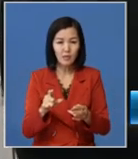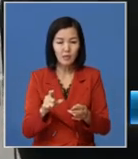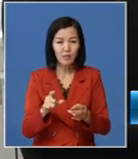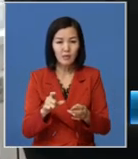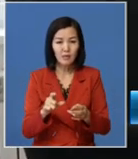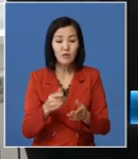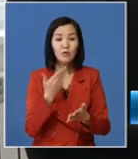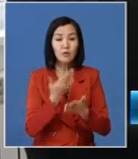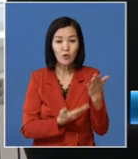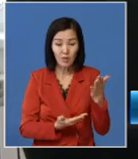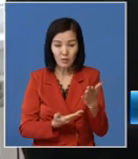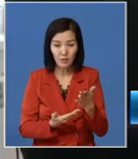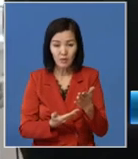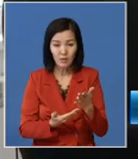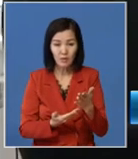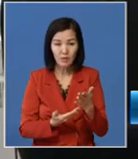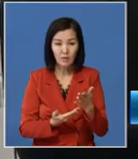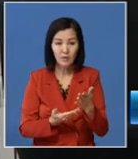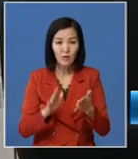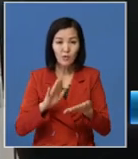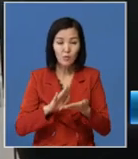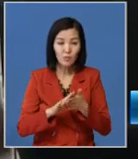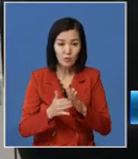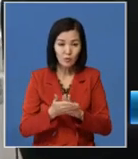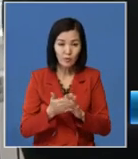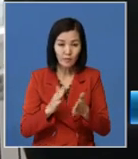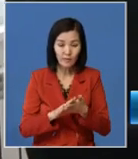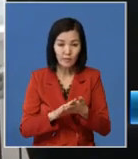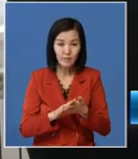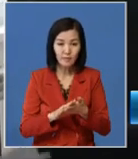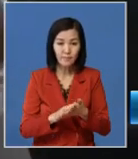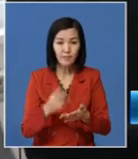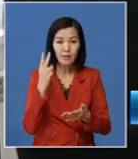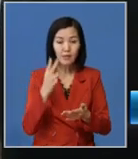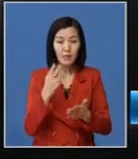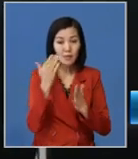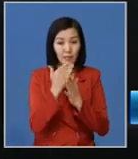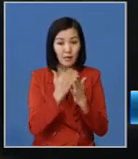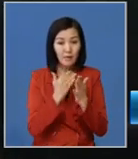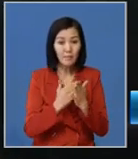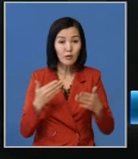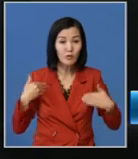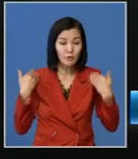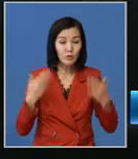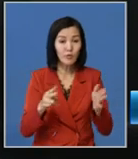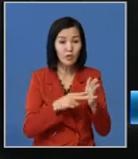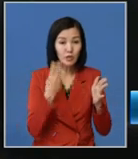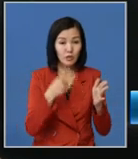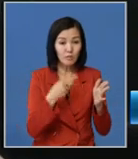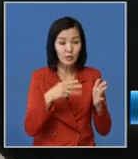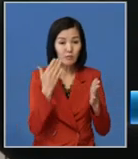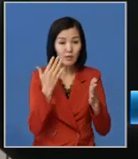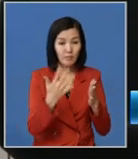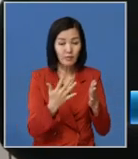коллективу, сұрайды. Условиясын айтады. Жа, екі программы бірдей айтыңдар. 7-20-25,